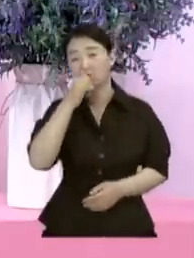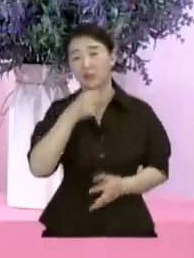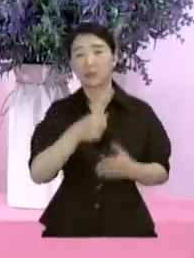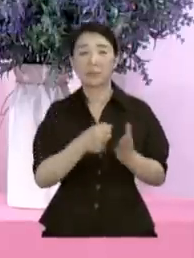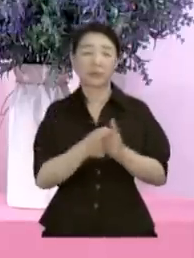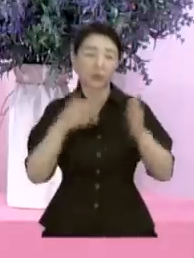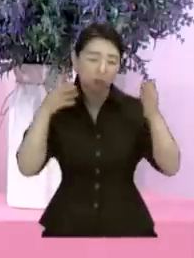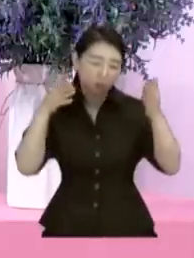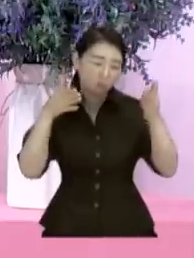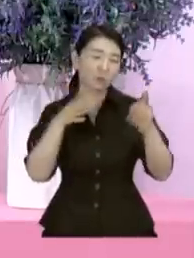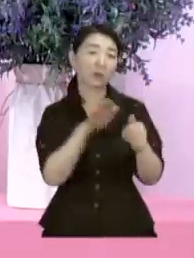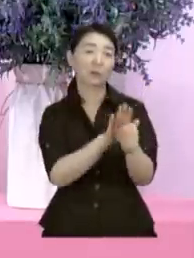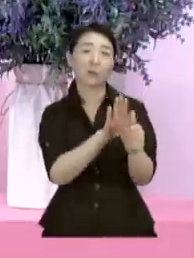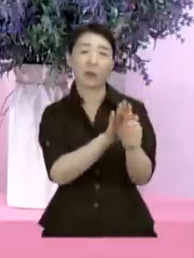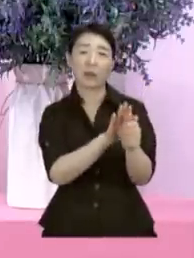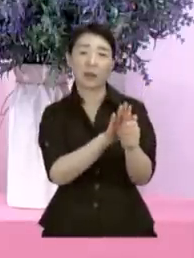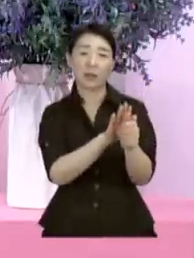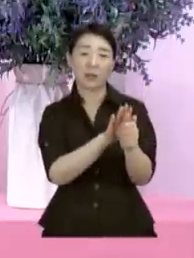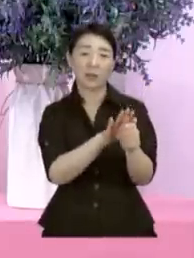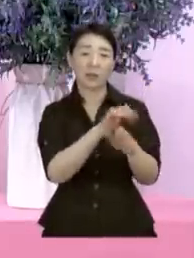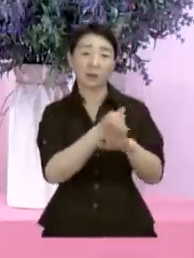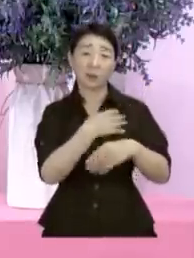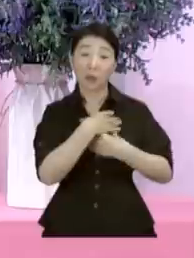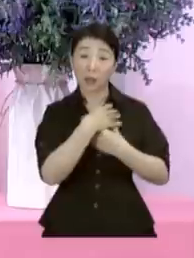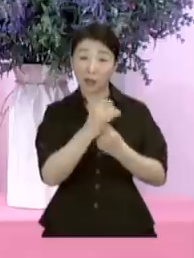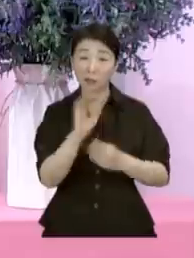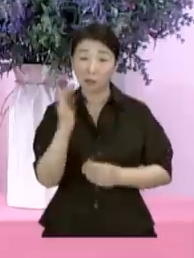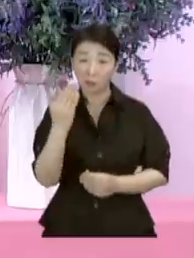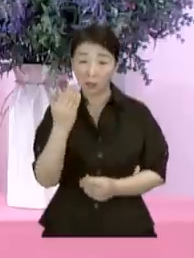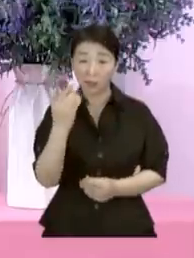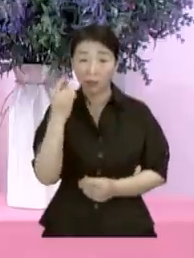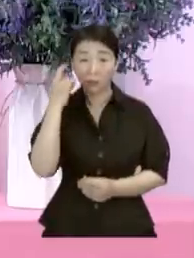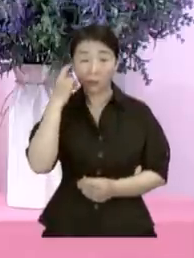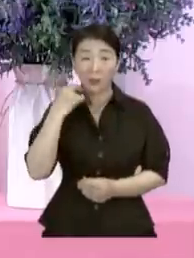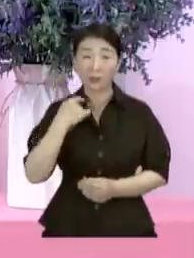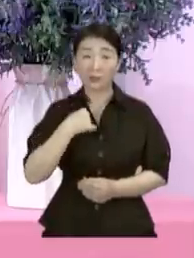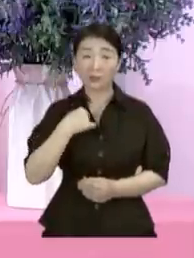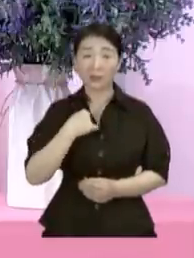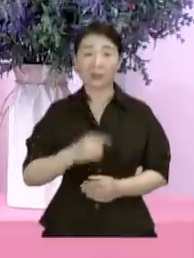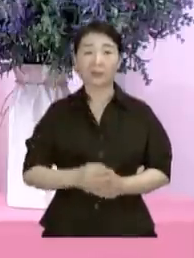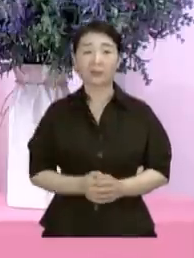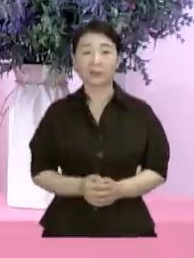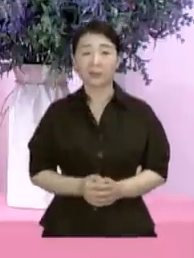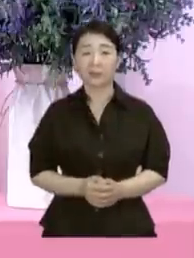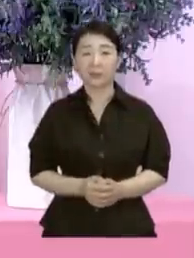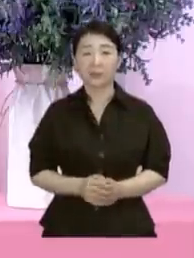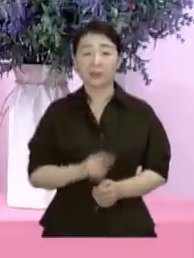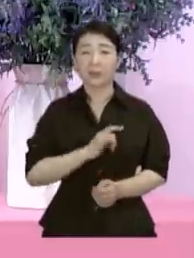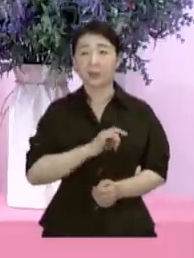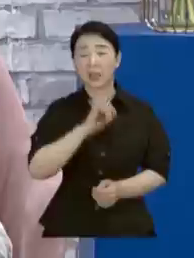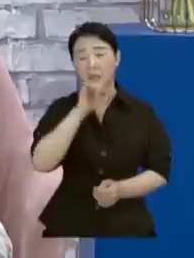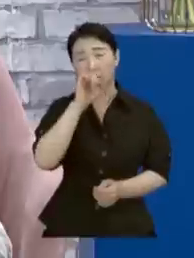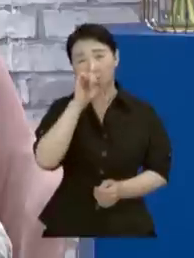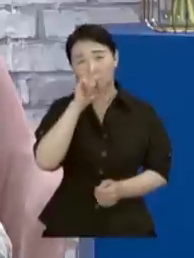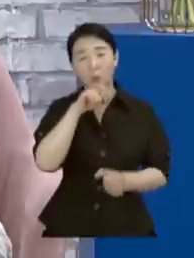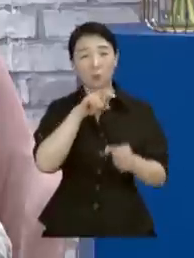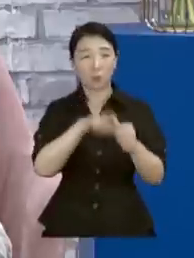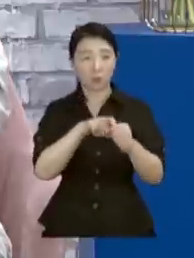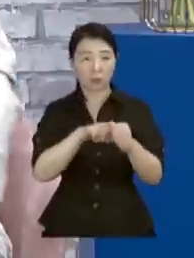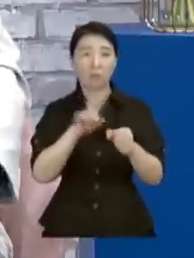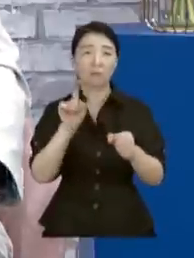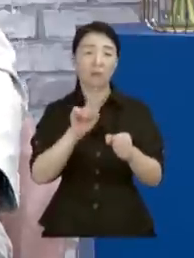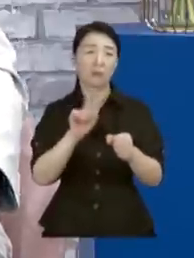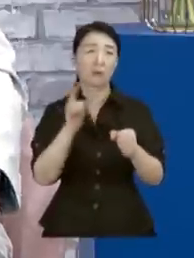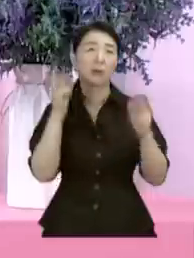것들을 이제 중점적으로 도와드려서 이분들이 이제 안정이 되면 저는 꽃을 피는 게 취업이라고 생각을 해요. 네, 그래서, 취업.